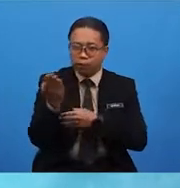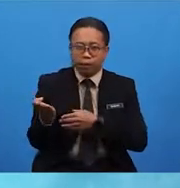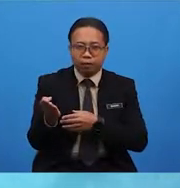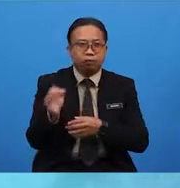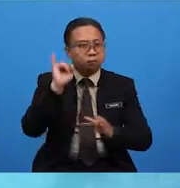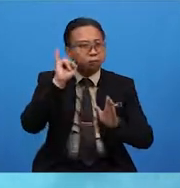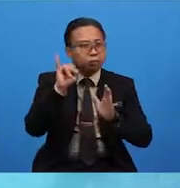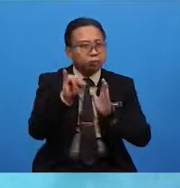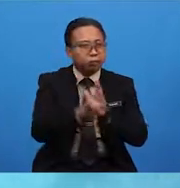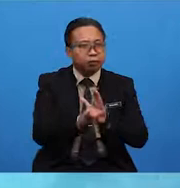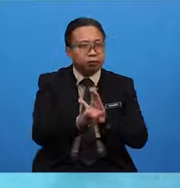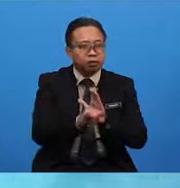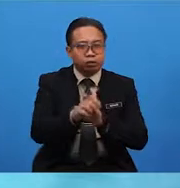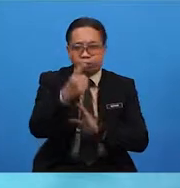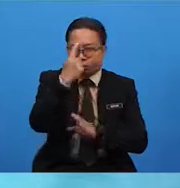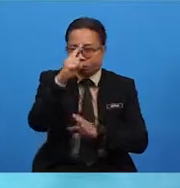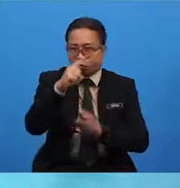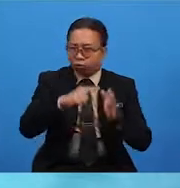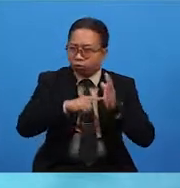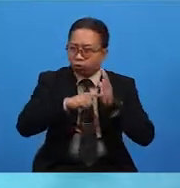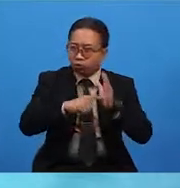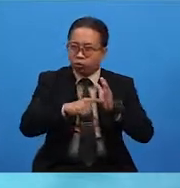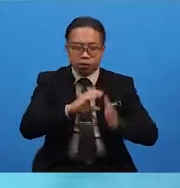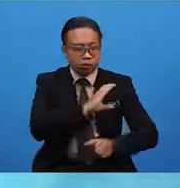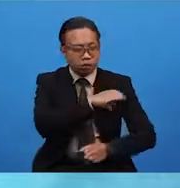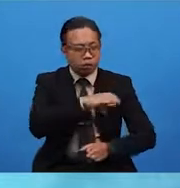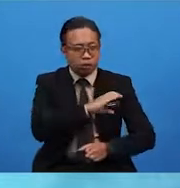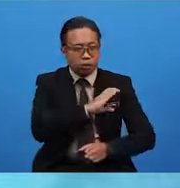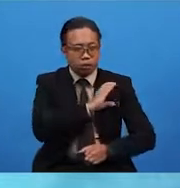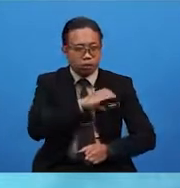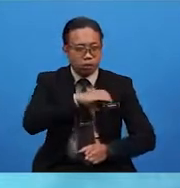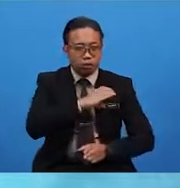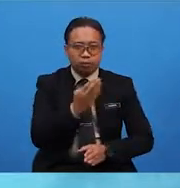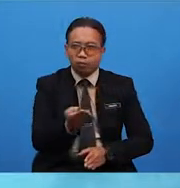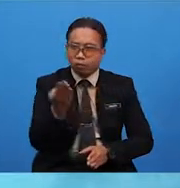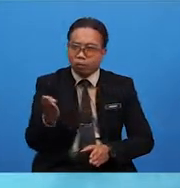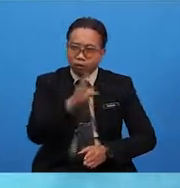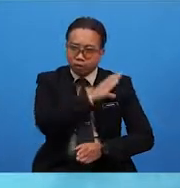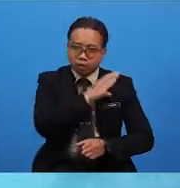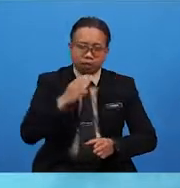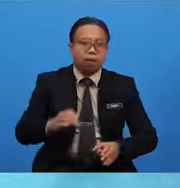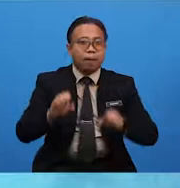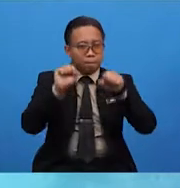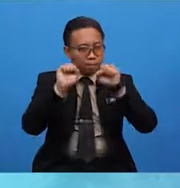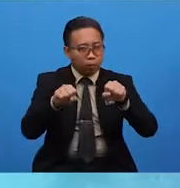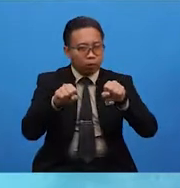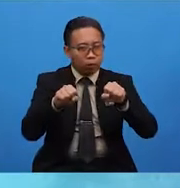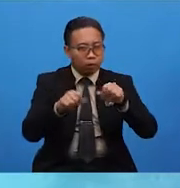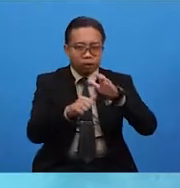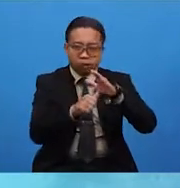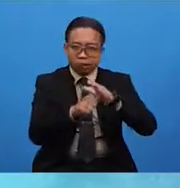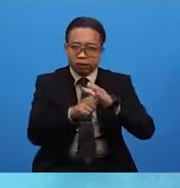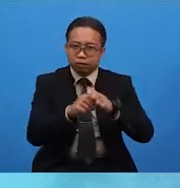dan ilustrasi ini digunakan untuk menonjolkan karakter produk dan mampu menimbulkan kesan